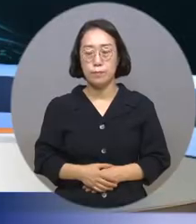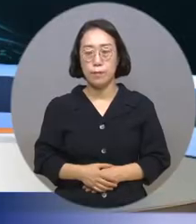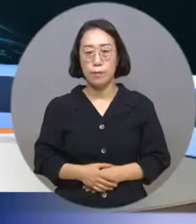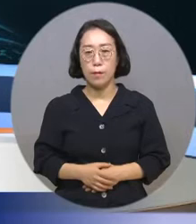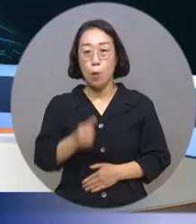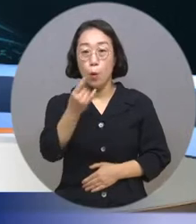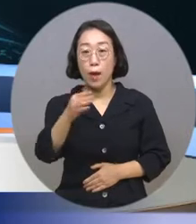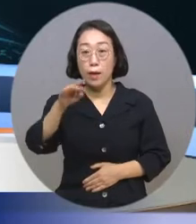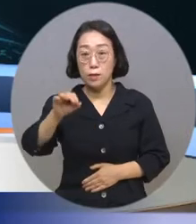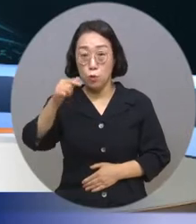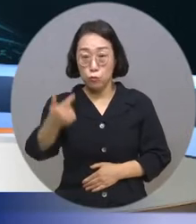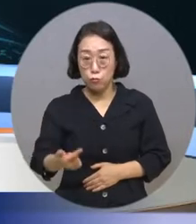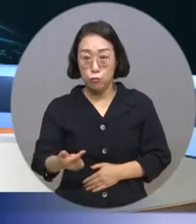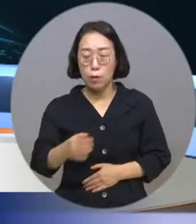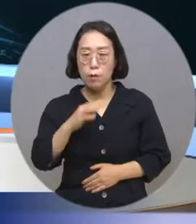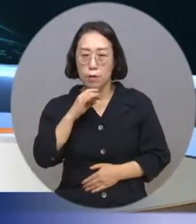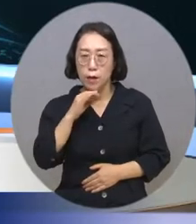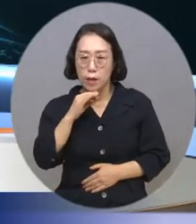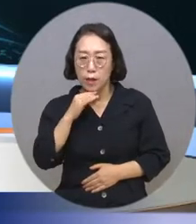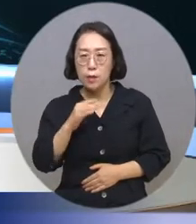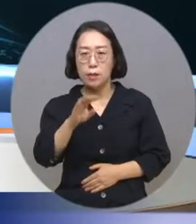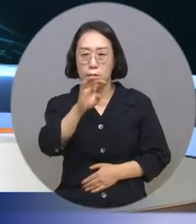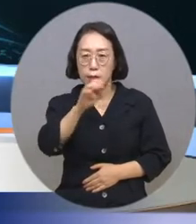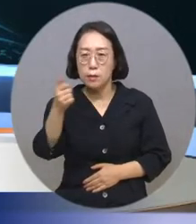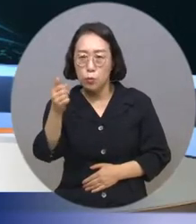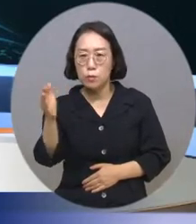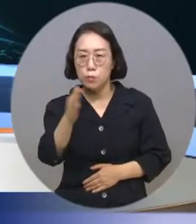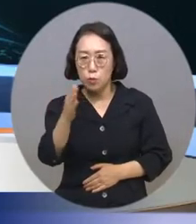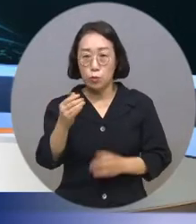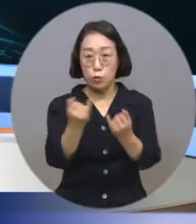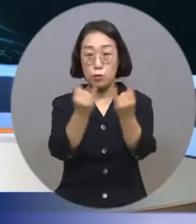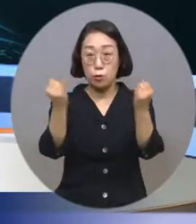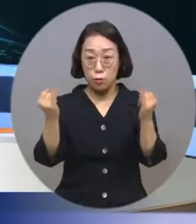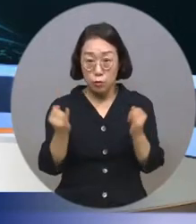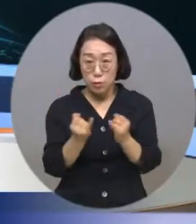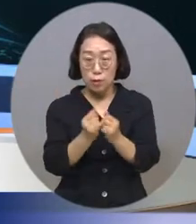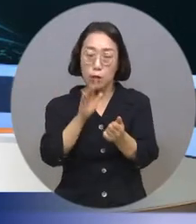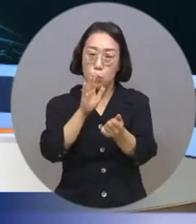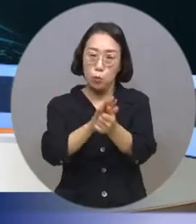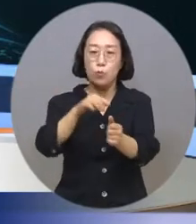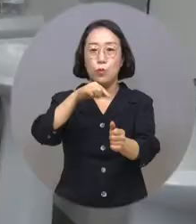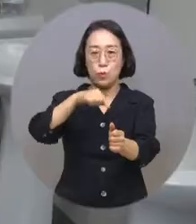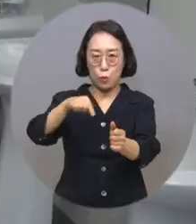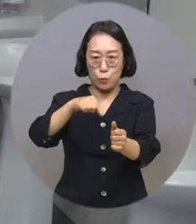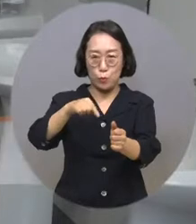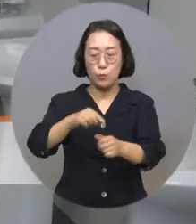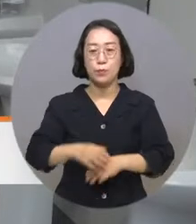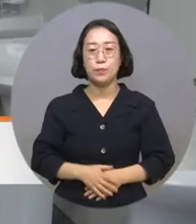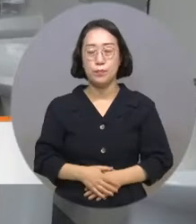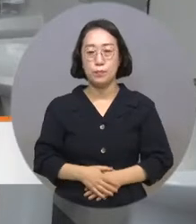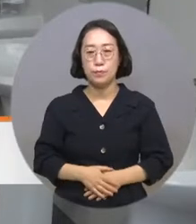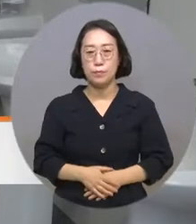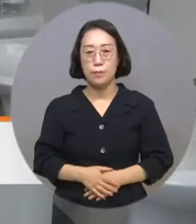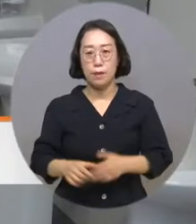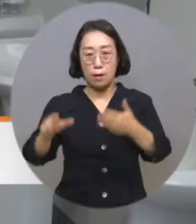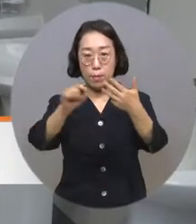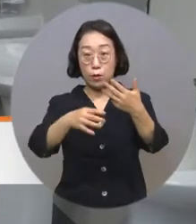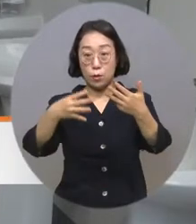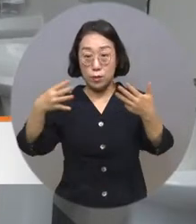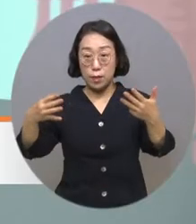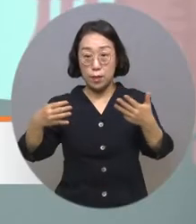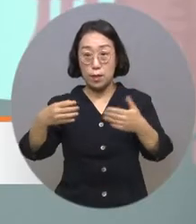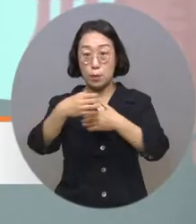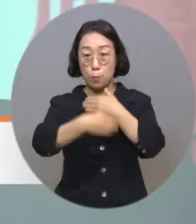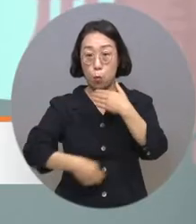강원도 횡성군이 중년 여성의 우울증을 예방하는 데 도움이 되는 시간을 마련했습니다. 지난 4일 횡성군